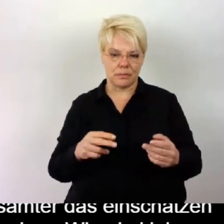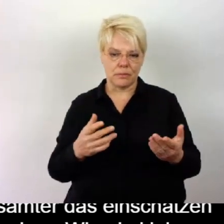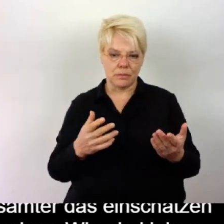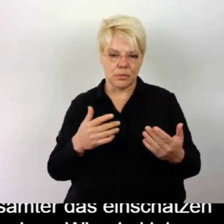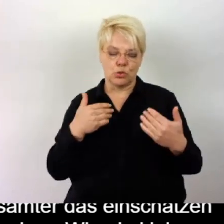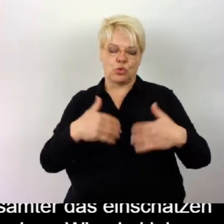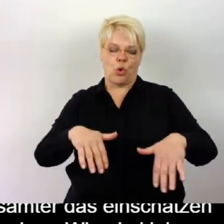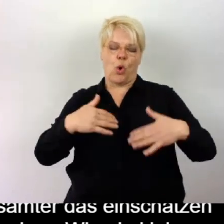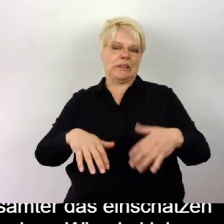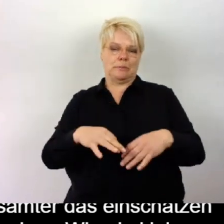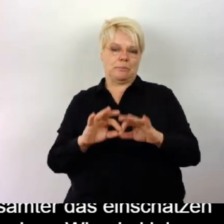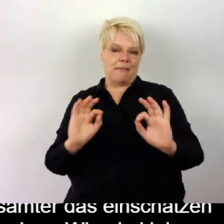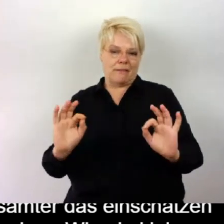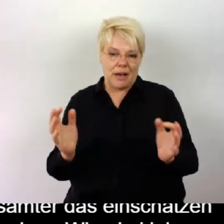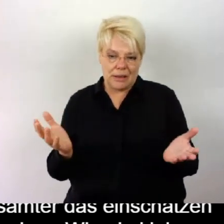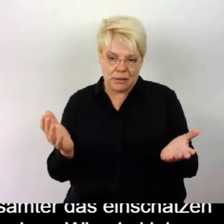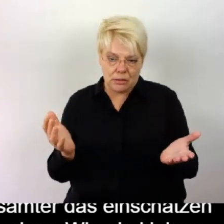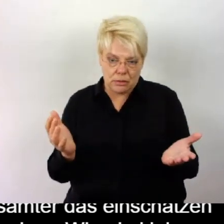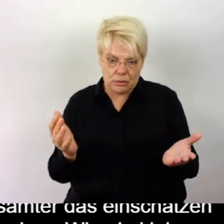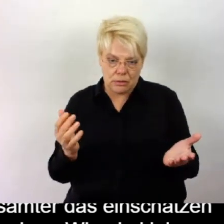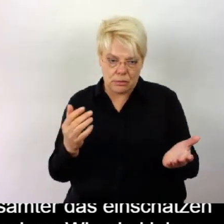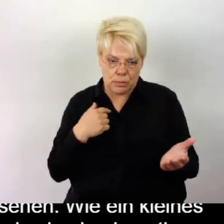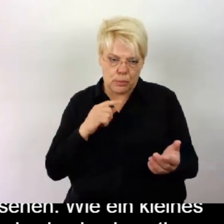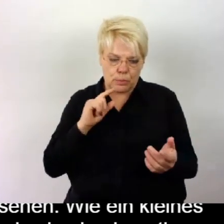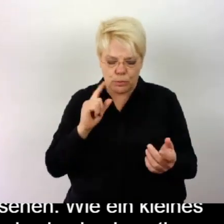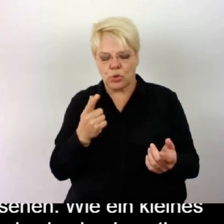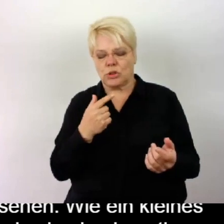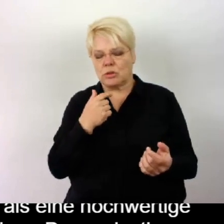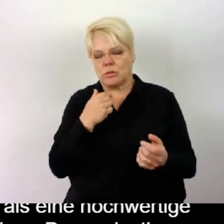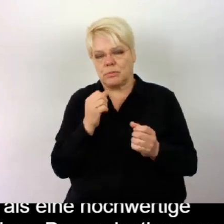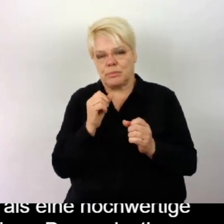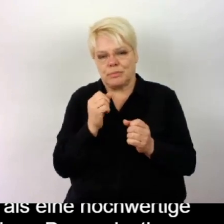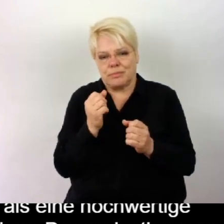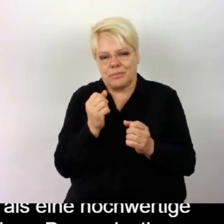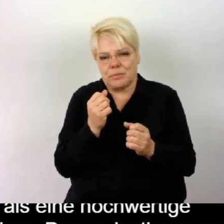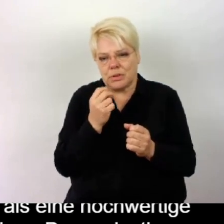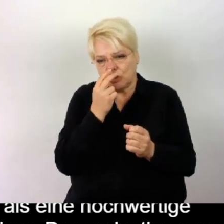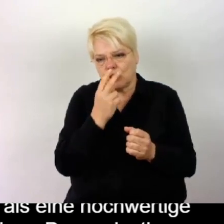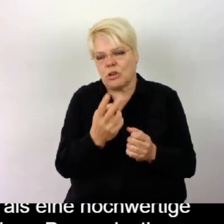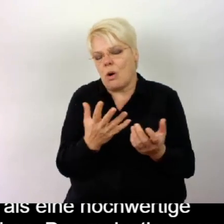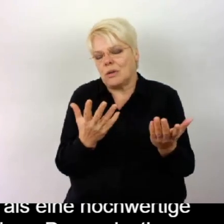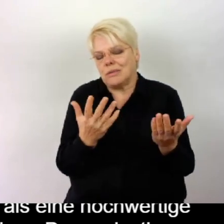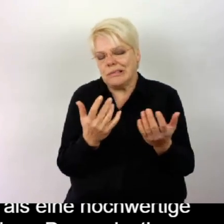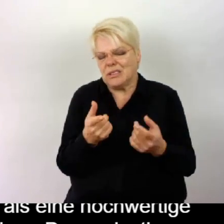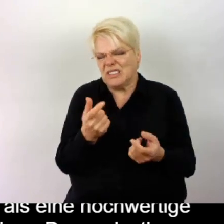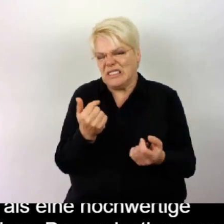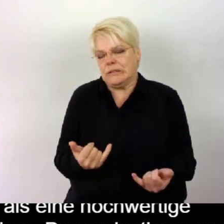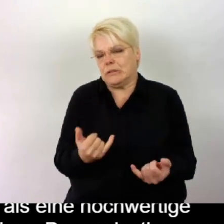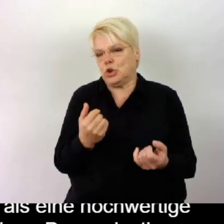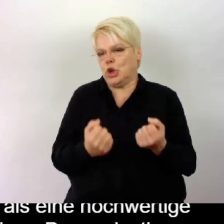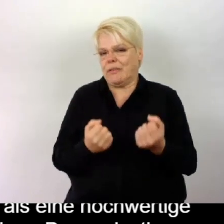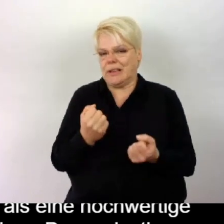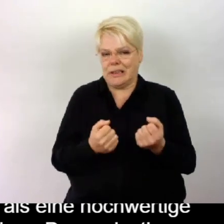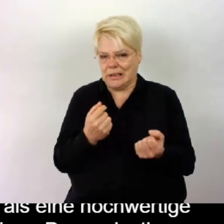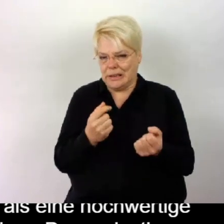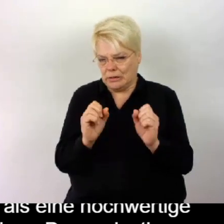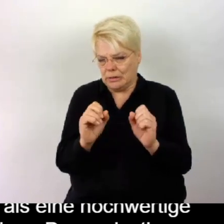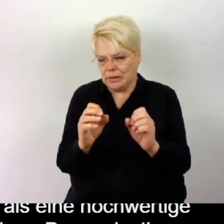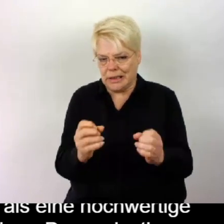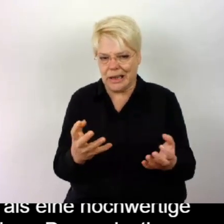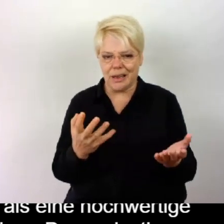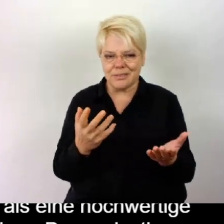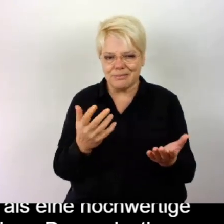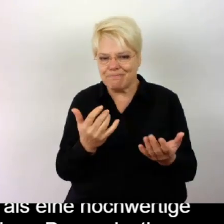Herr Söder, Herr Siebler, ich habe das so verstanden, nach Pfingsten Open-Air-Bereich, langsam hochfahren, ab Herbst